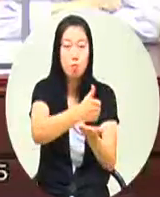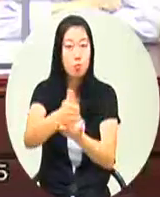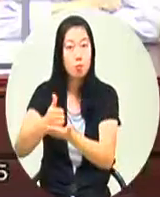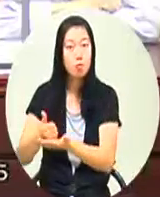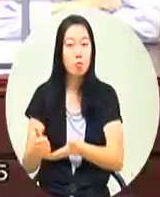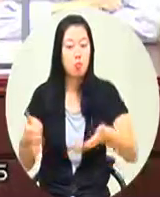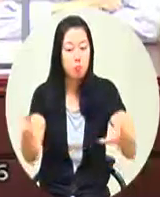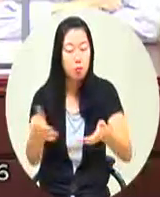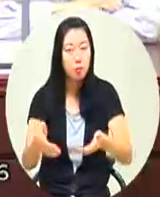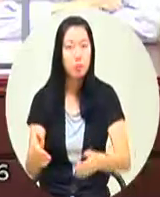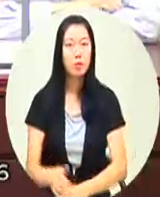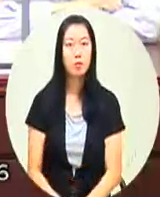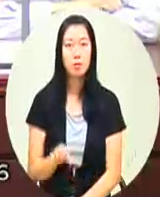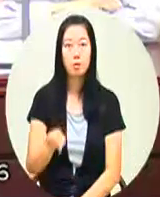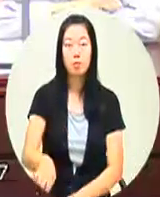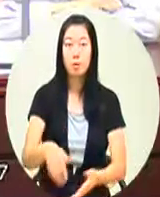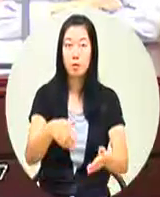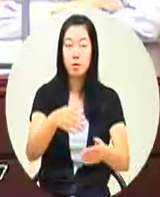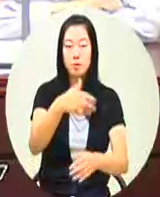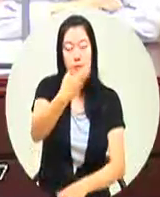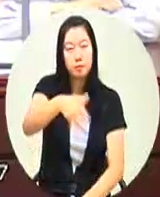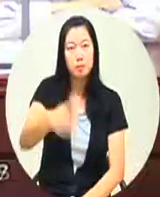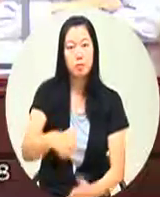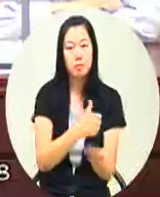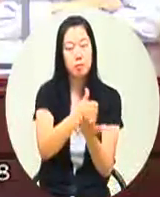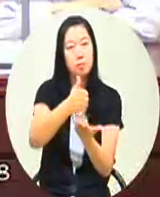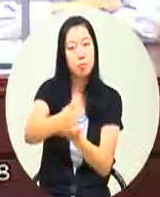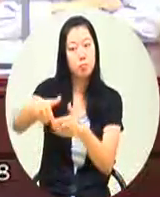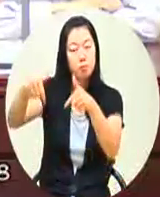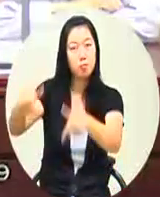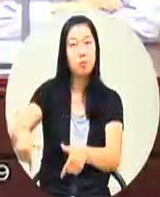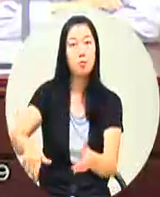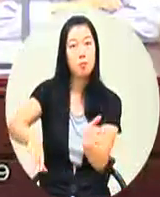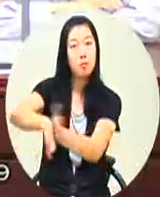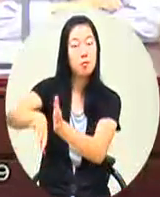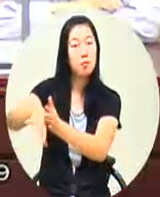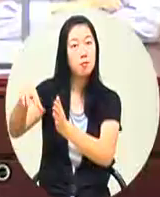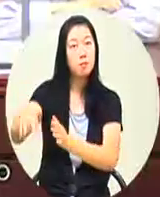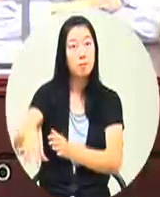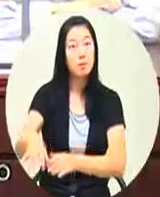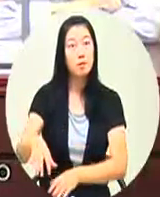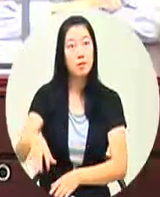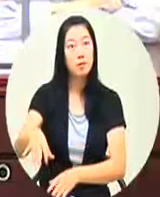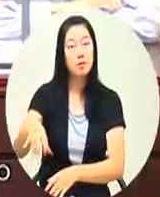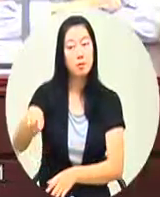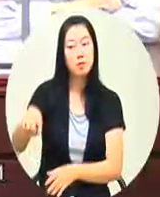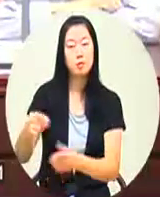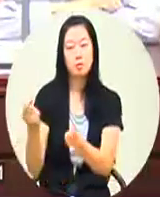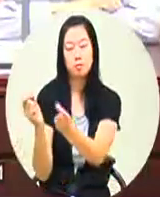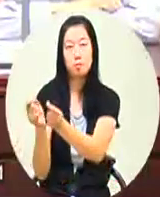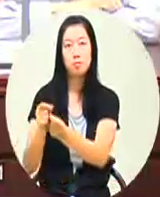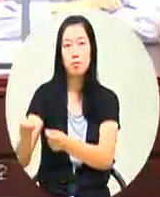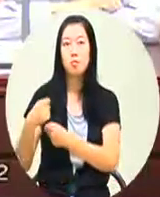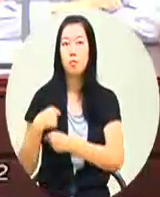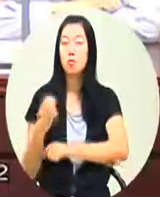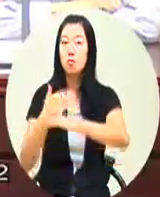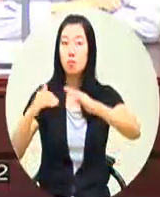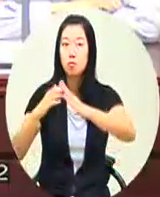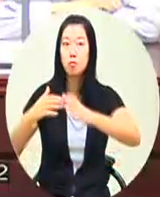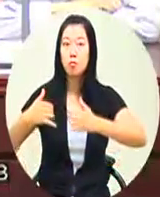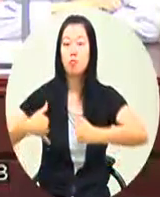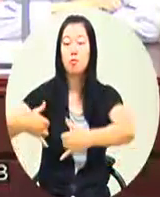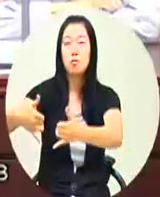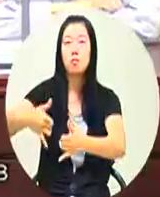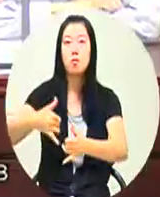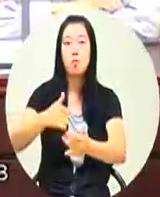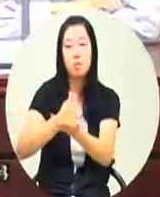就是先把这个水导到比较西边的这个，比较靠军校那边的一些分洪排水沟，